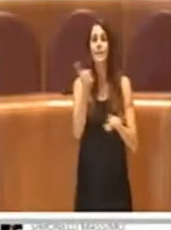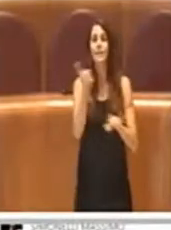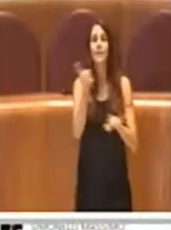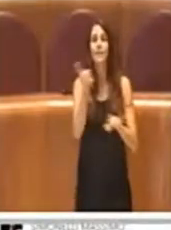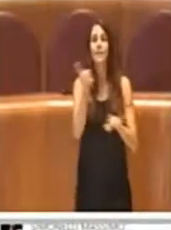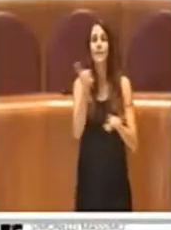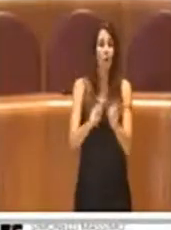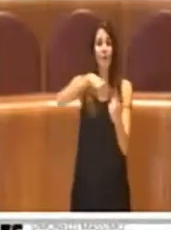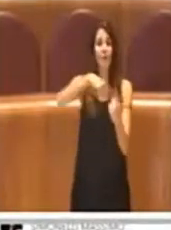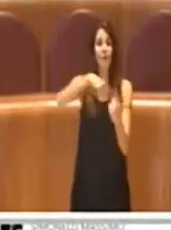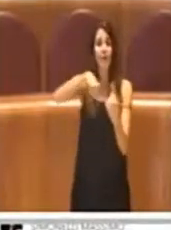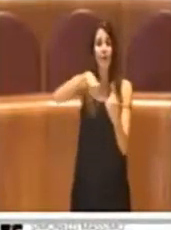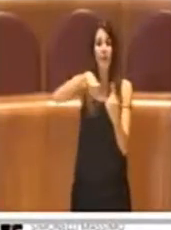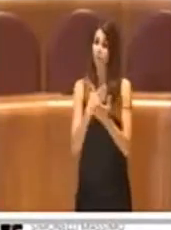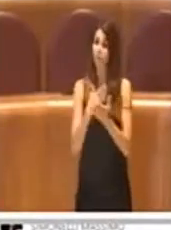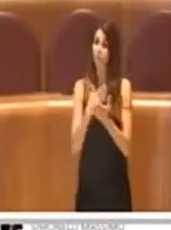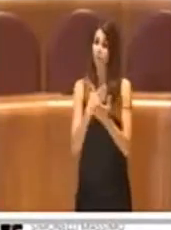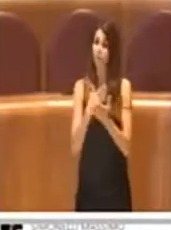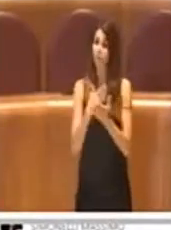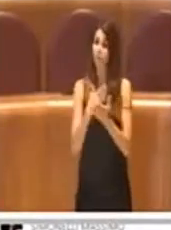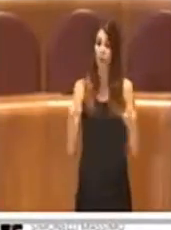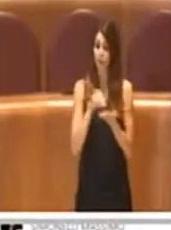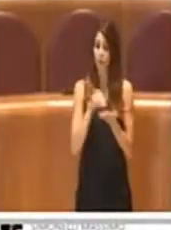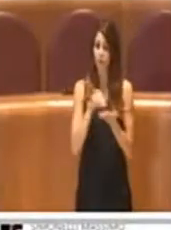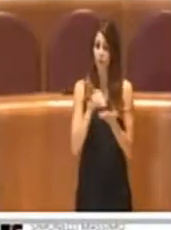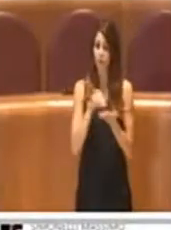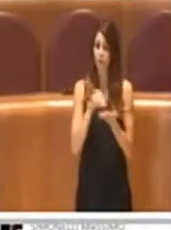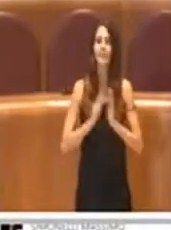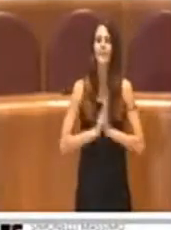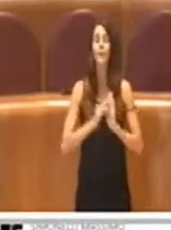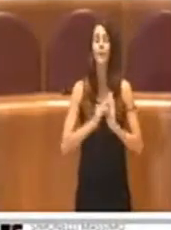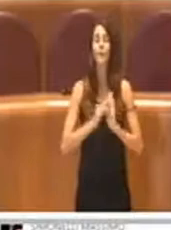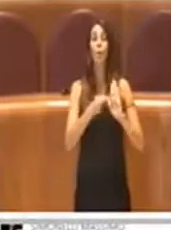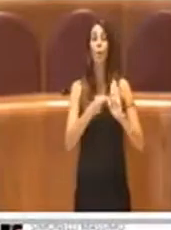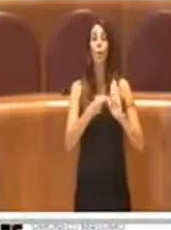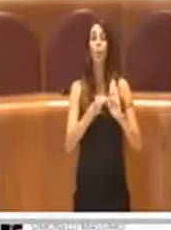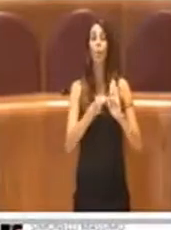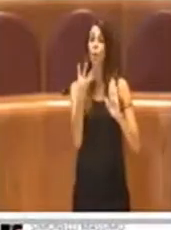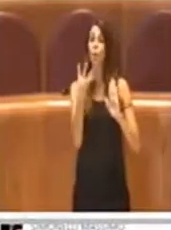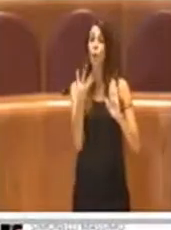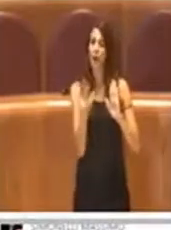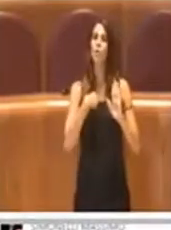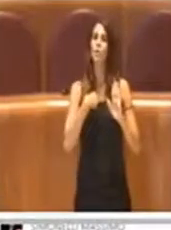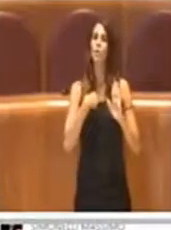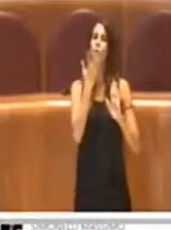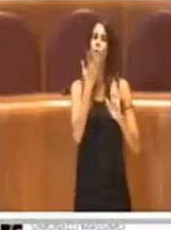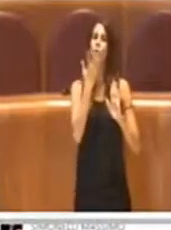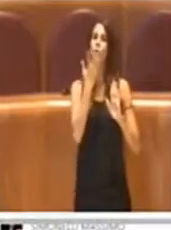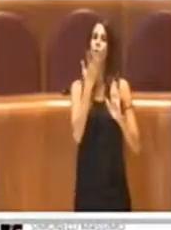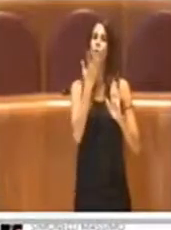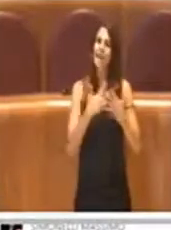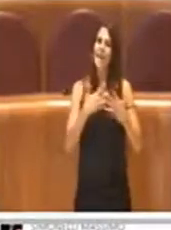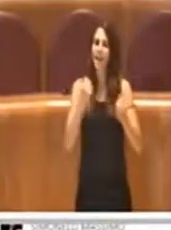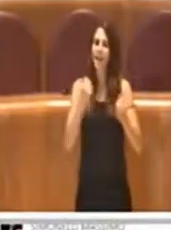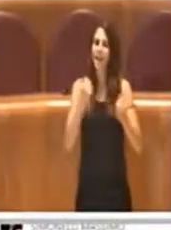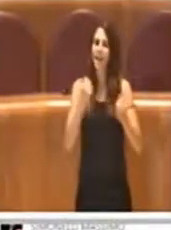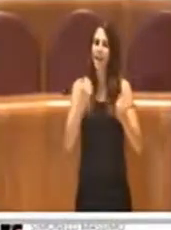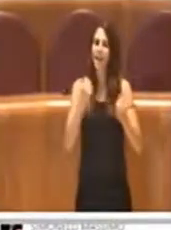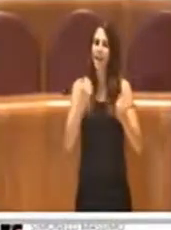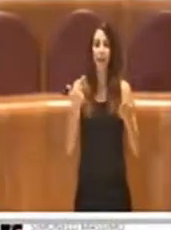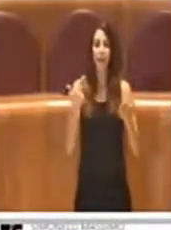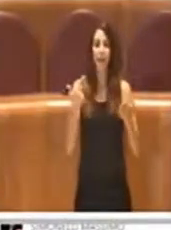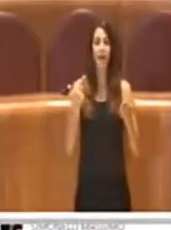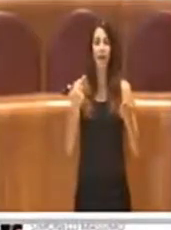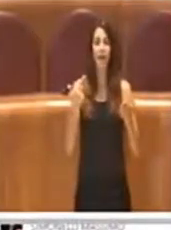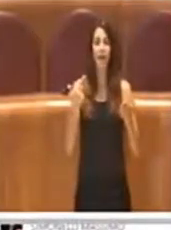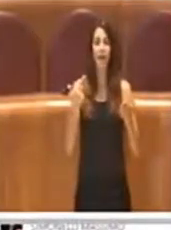è importante la loro partecipazione. Al punto 4 del deliberato, invece, naturalmente vado a sottolineare che ogni